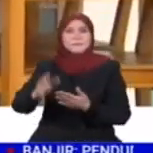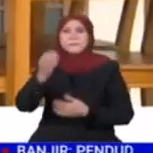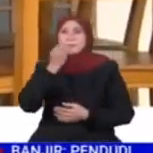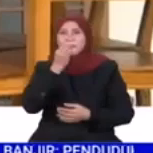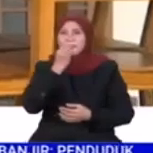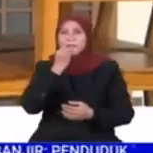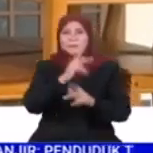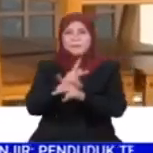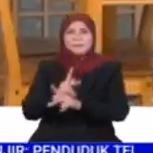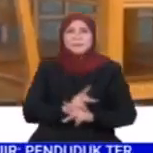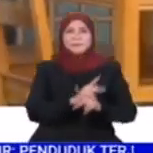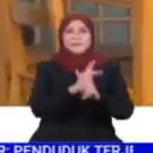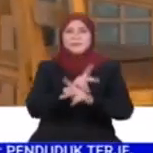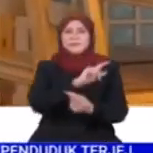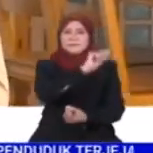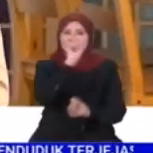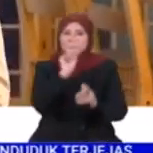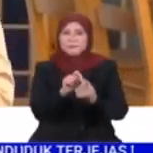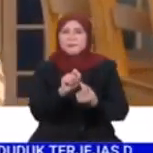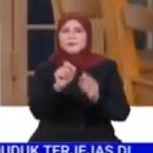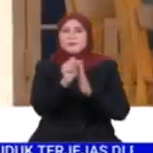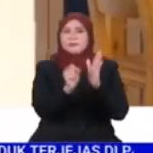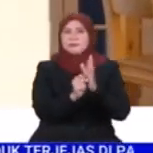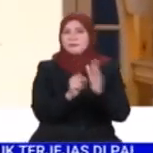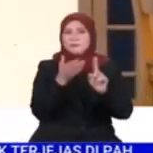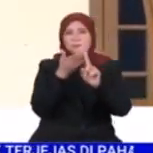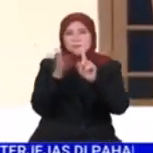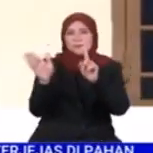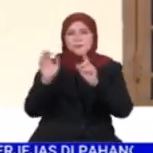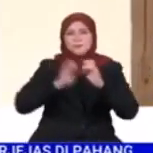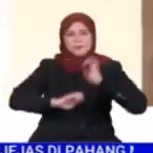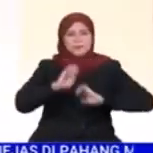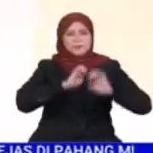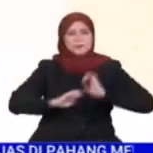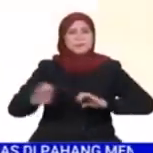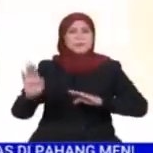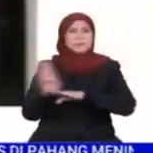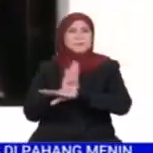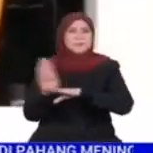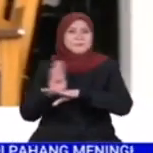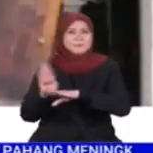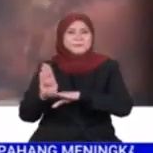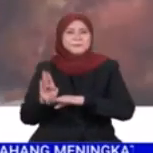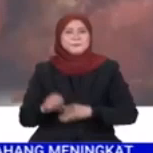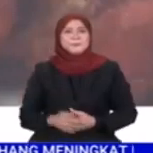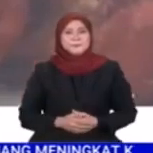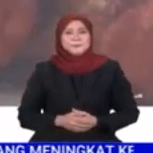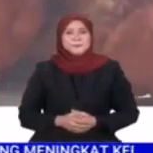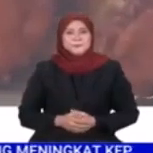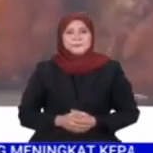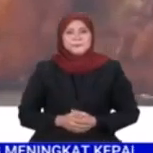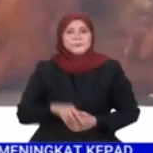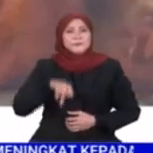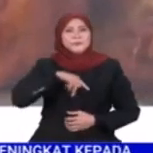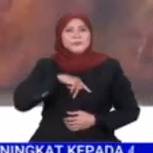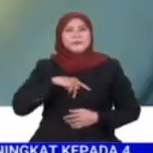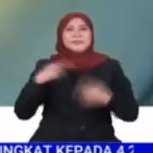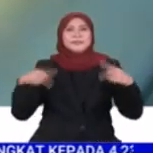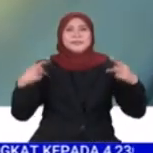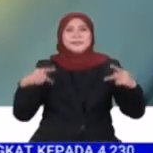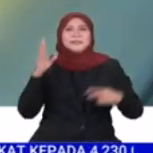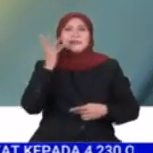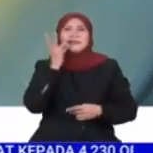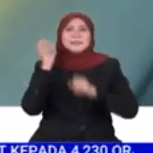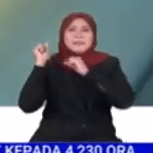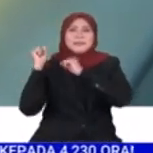itu terjaga menepati syarat dan tidak melanggar etika perniagaan. Menurut pemilik kedai nasi kandar